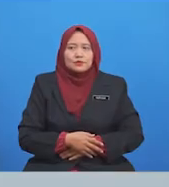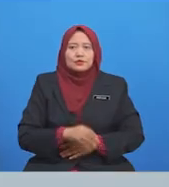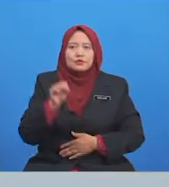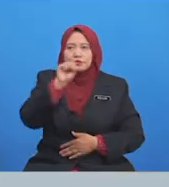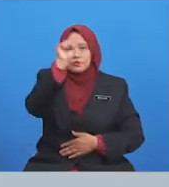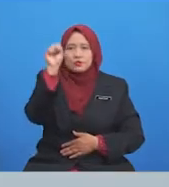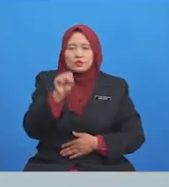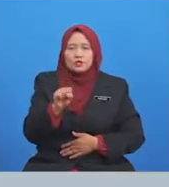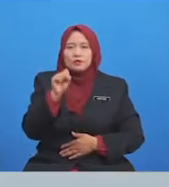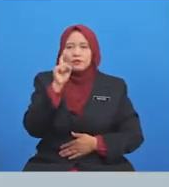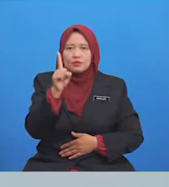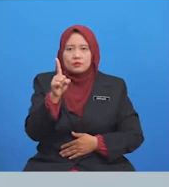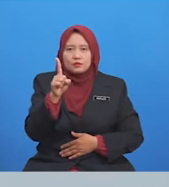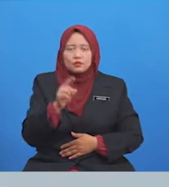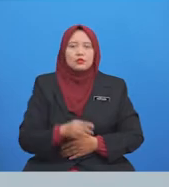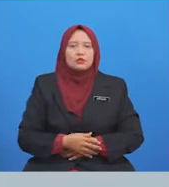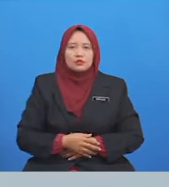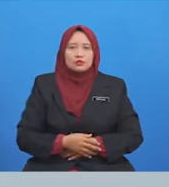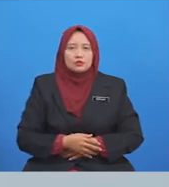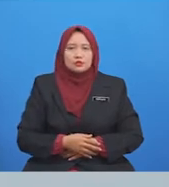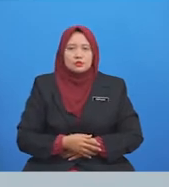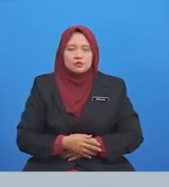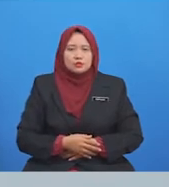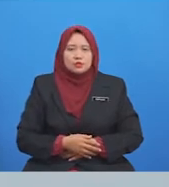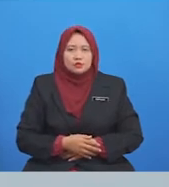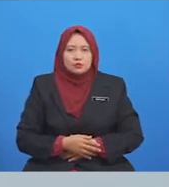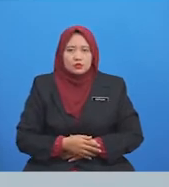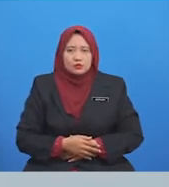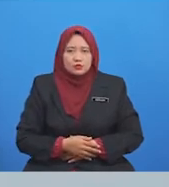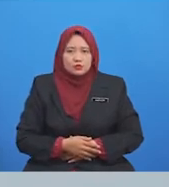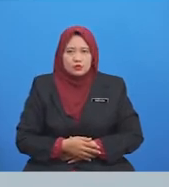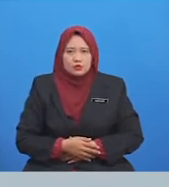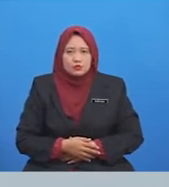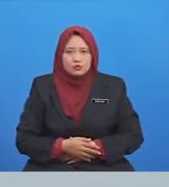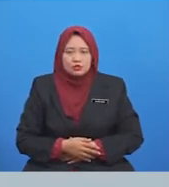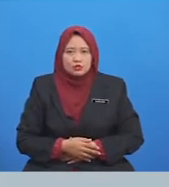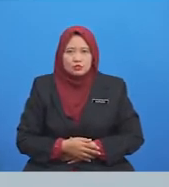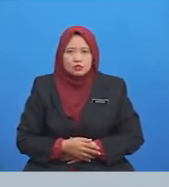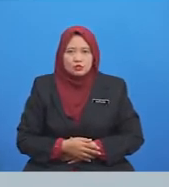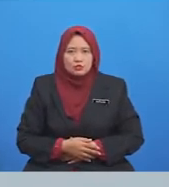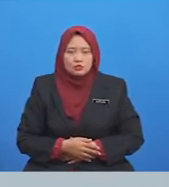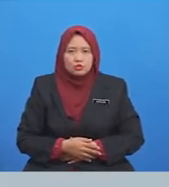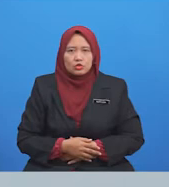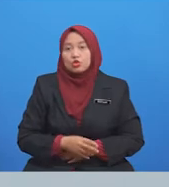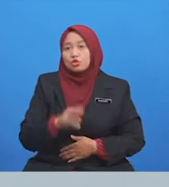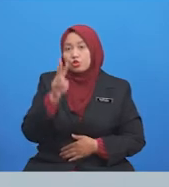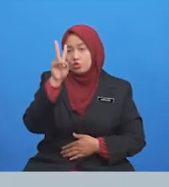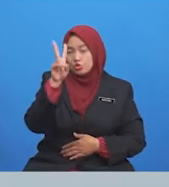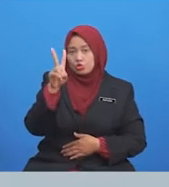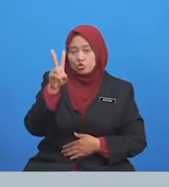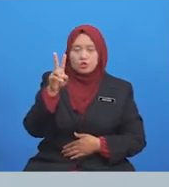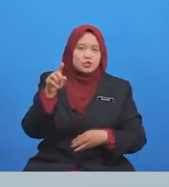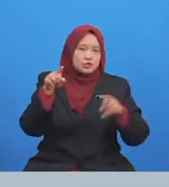Soalan pertama, dua sisi empat dilukis pada lilitan sebuah bulatan yang berpusat pada titik